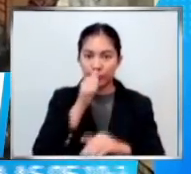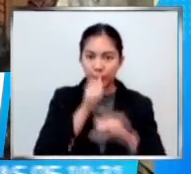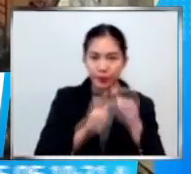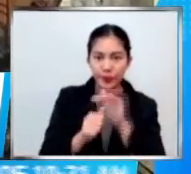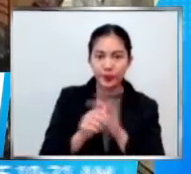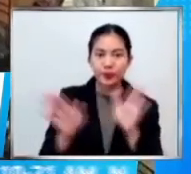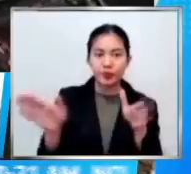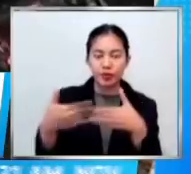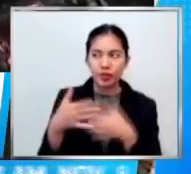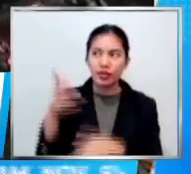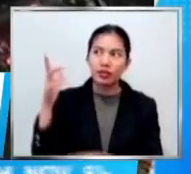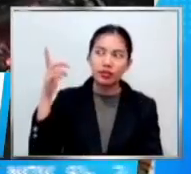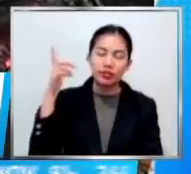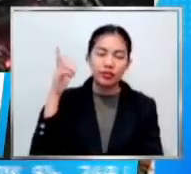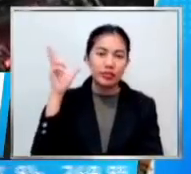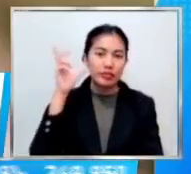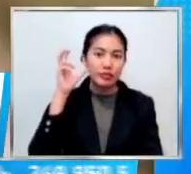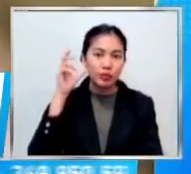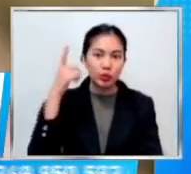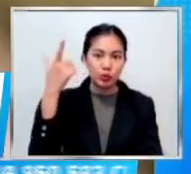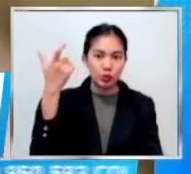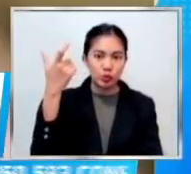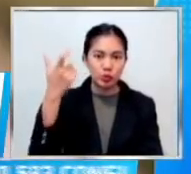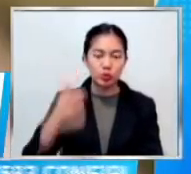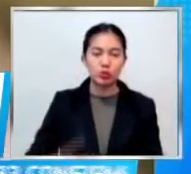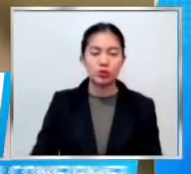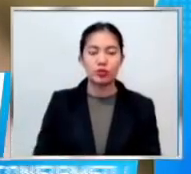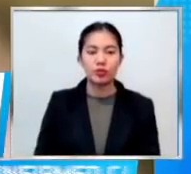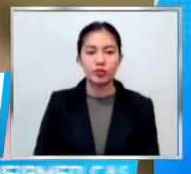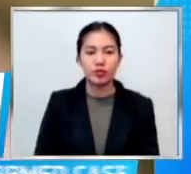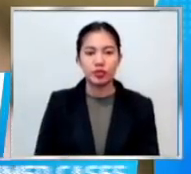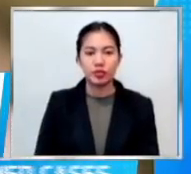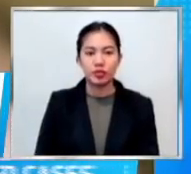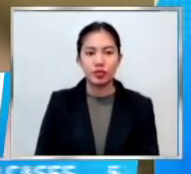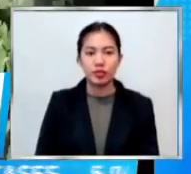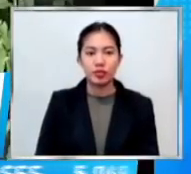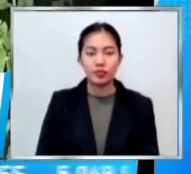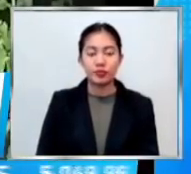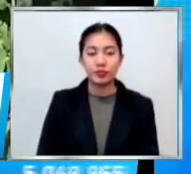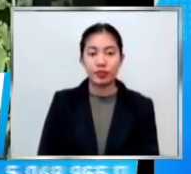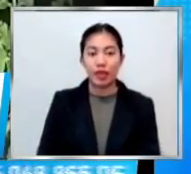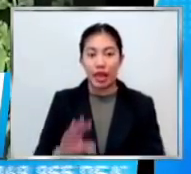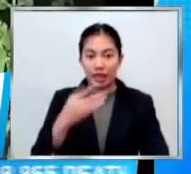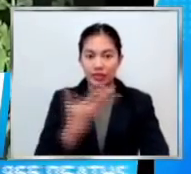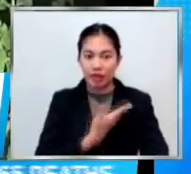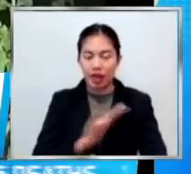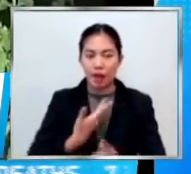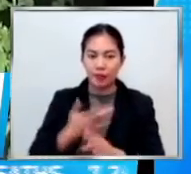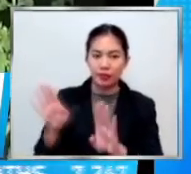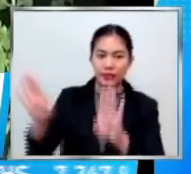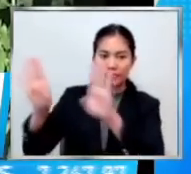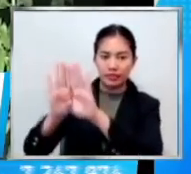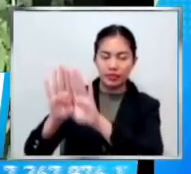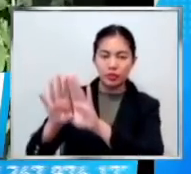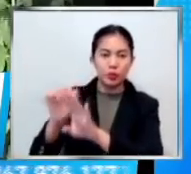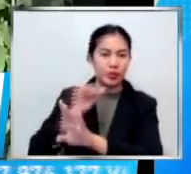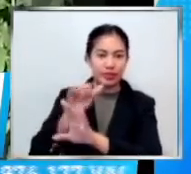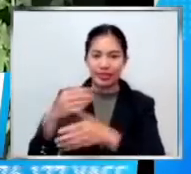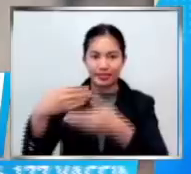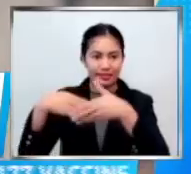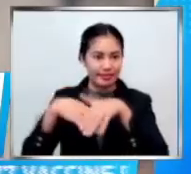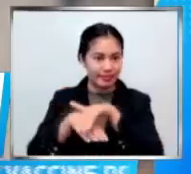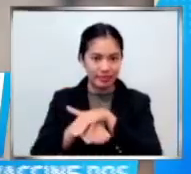baril mula sa bahay ng mga De Leon. Ang kanyang anak ang humarang sa kanilang pintuan para hindi sana makapasok ang sospek sa kanilang